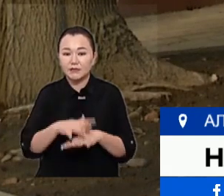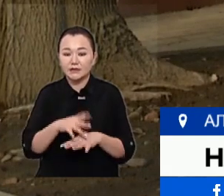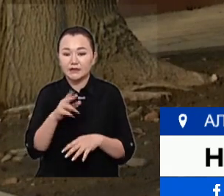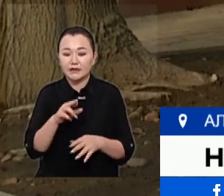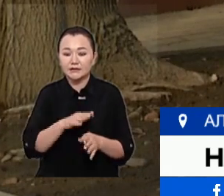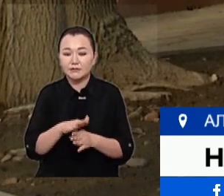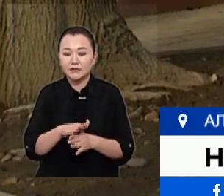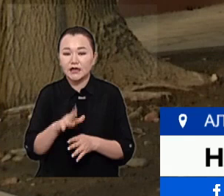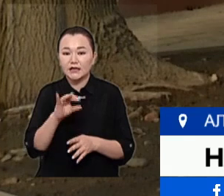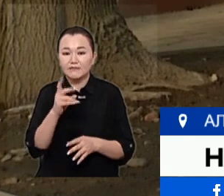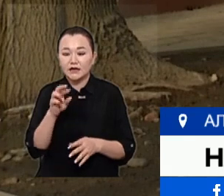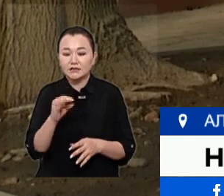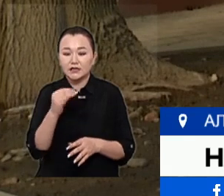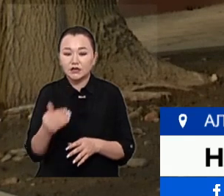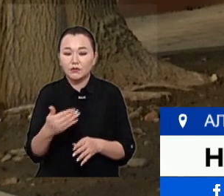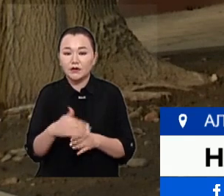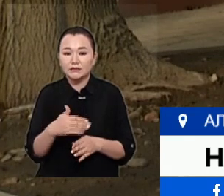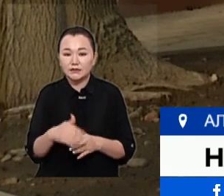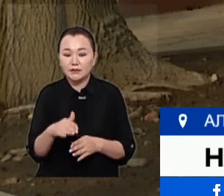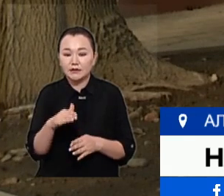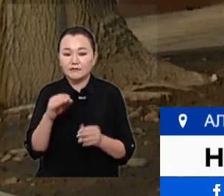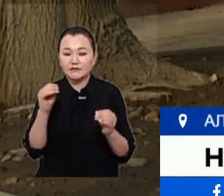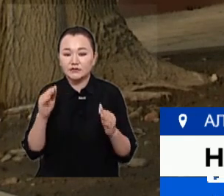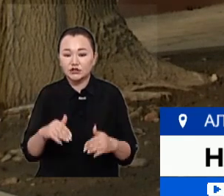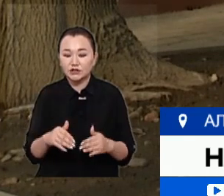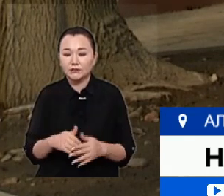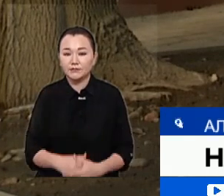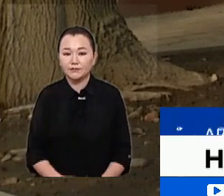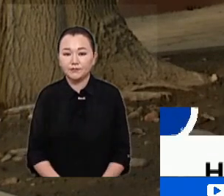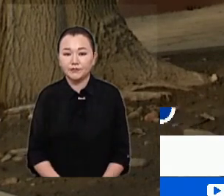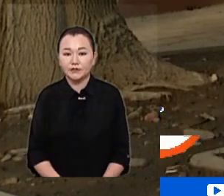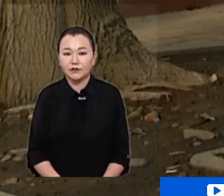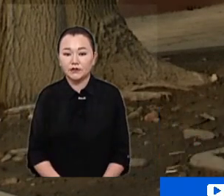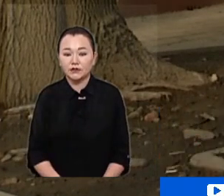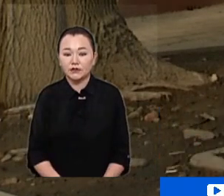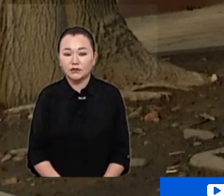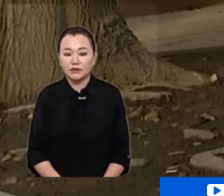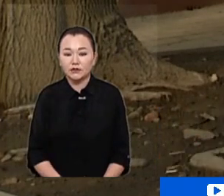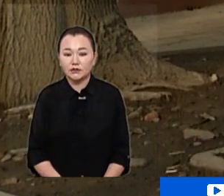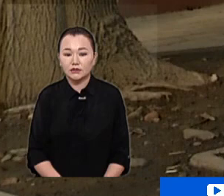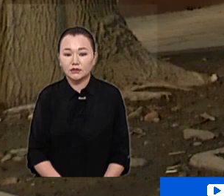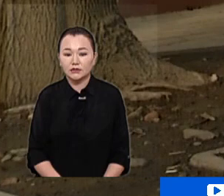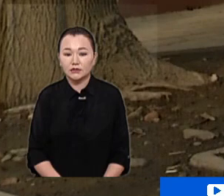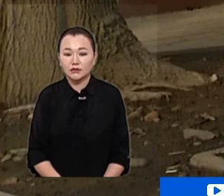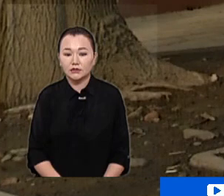стабилизации инфляции ее постепенного снижения Сергей Шуйский